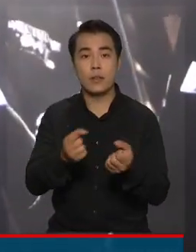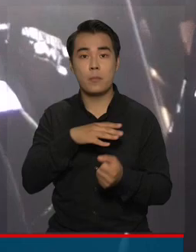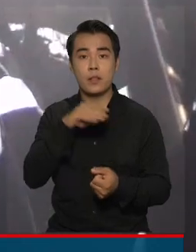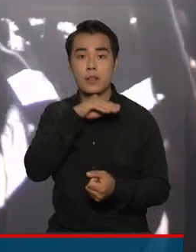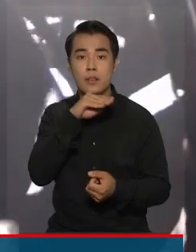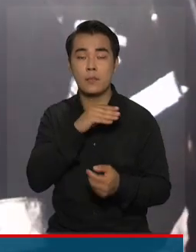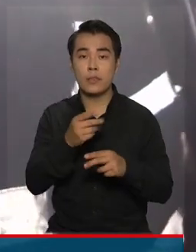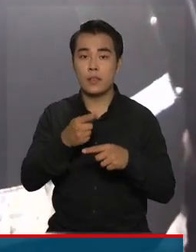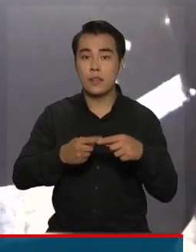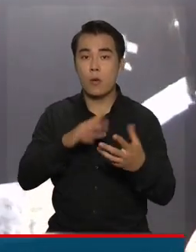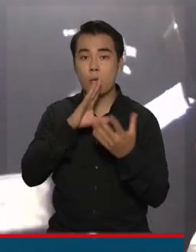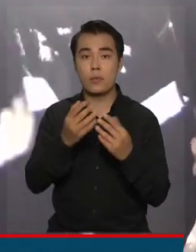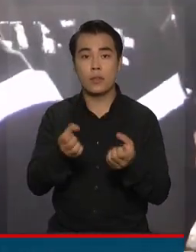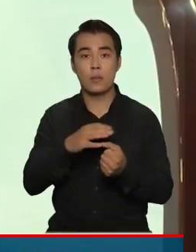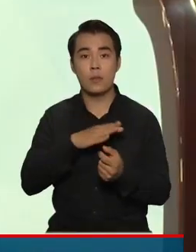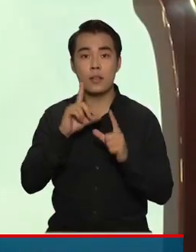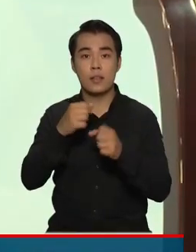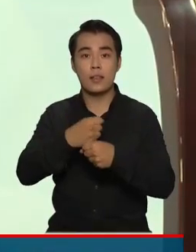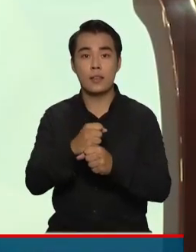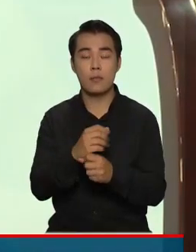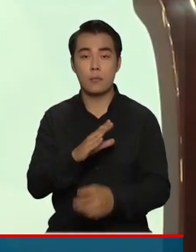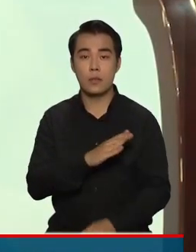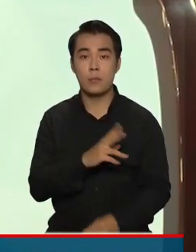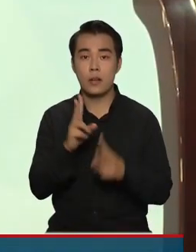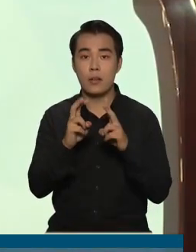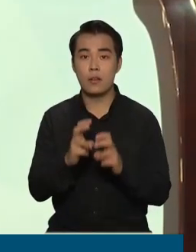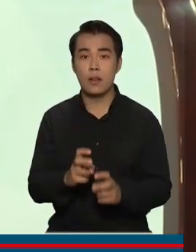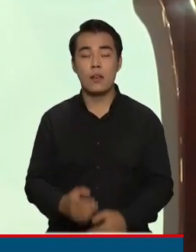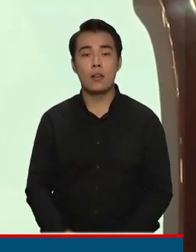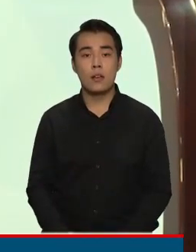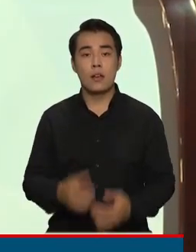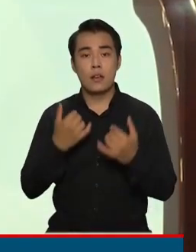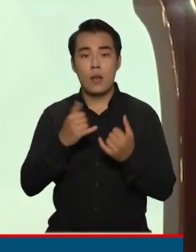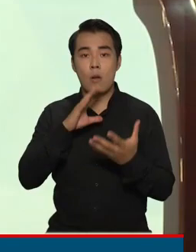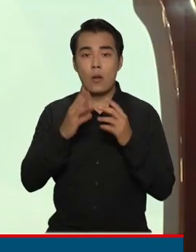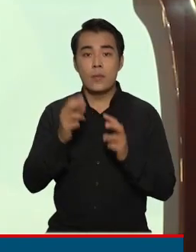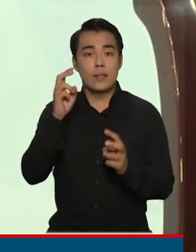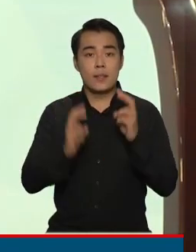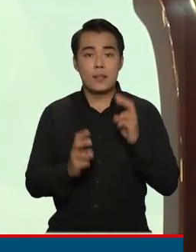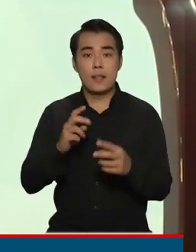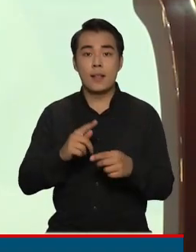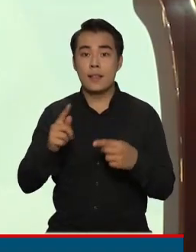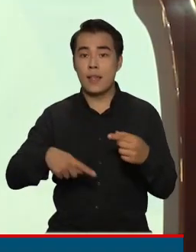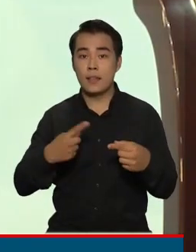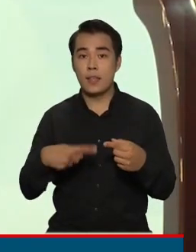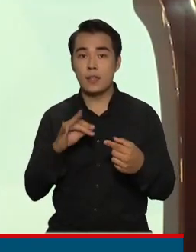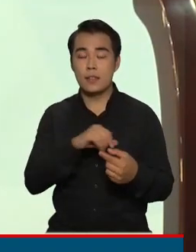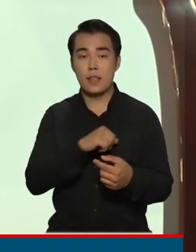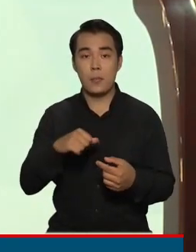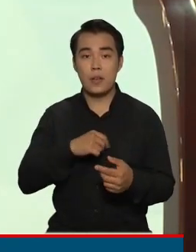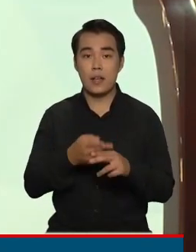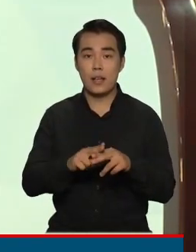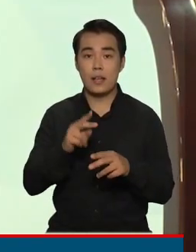отрезать и отправить на исследование в Кемеровский институт. Состояние конвейерной ленты и состояние самого